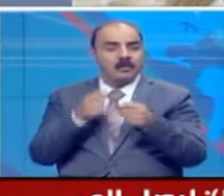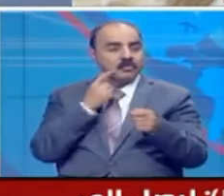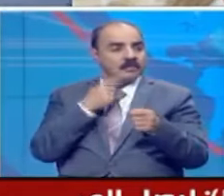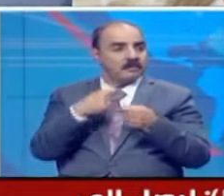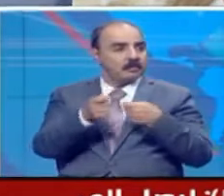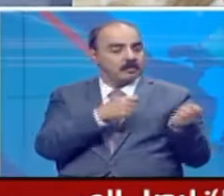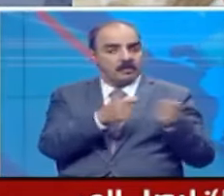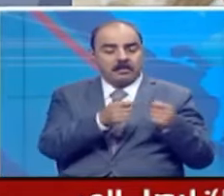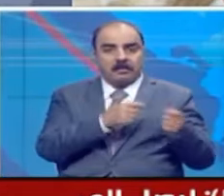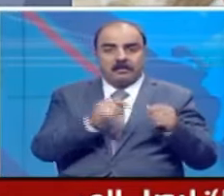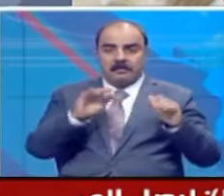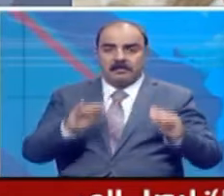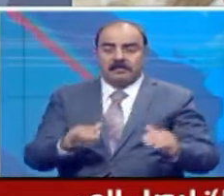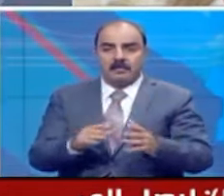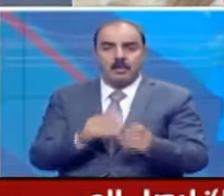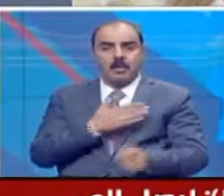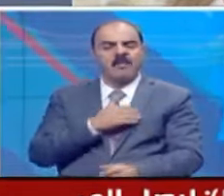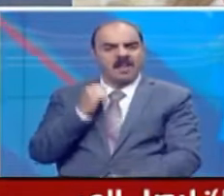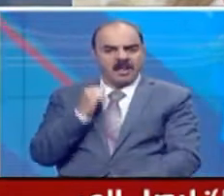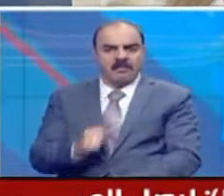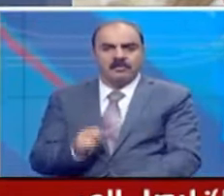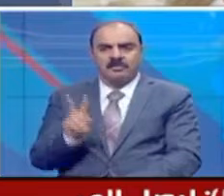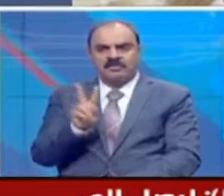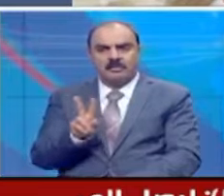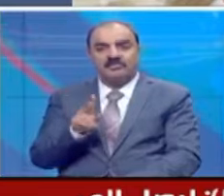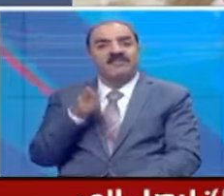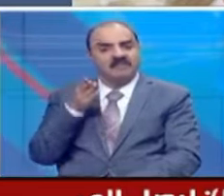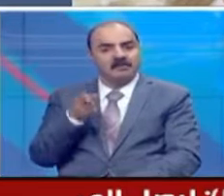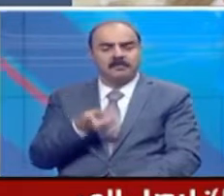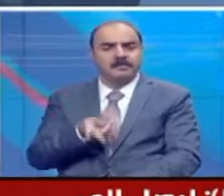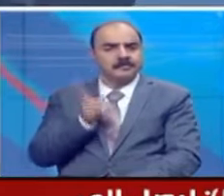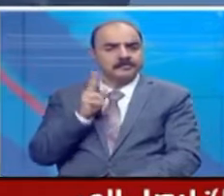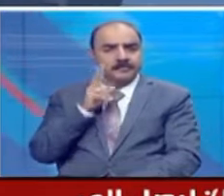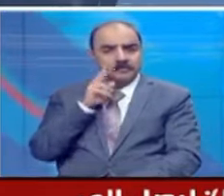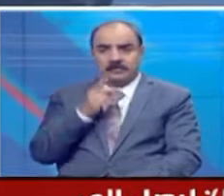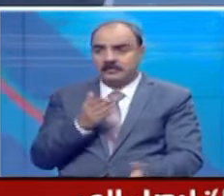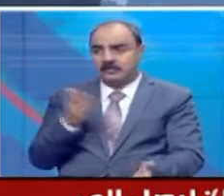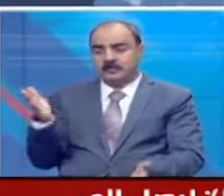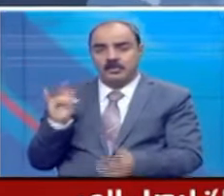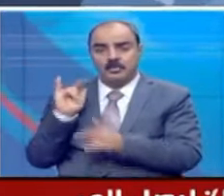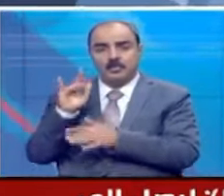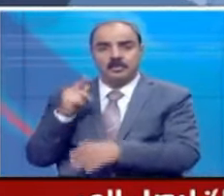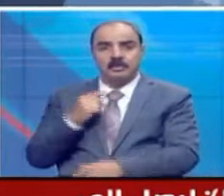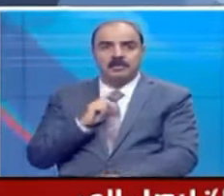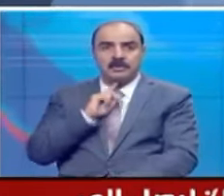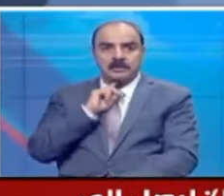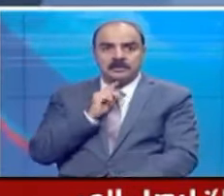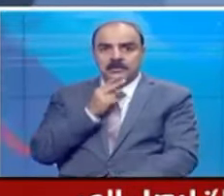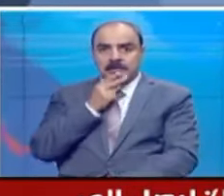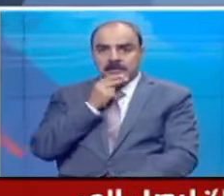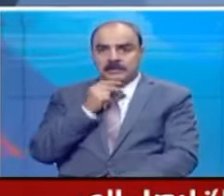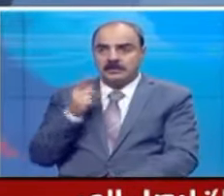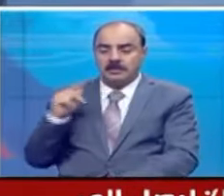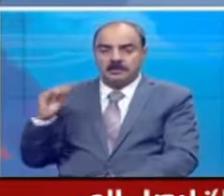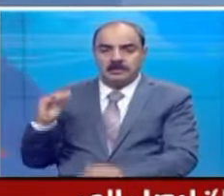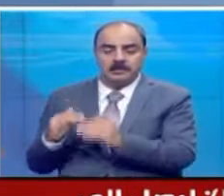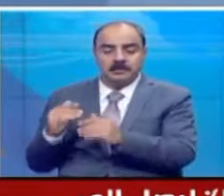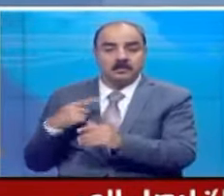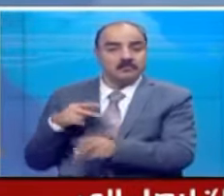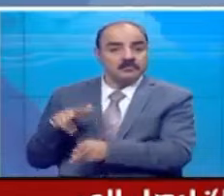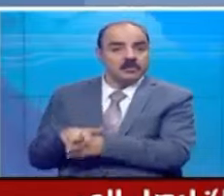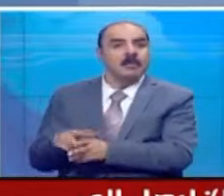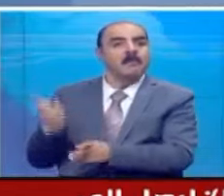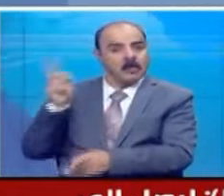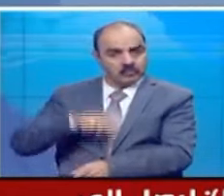لبيع السكر بالسعر اللي حددته الدولة 27 جنيه. شفنا على الجانب الآخر في بعض التجار ما زالوا بيواصلوا استغلال